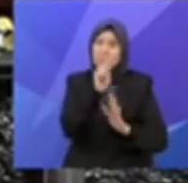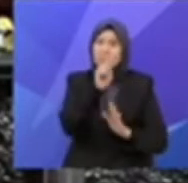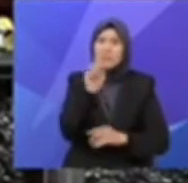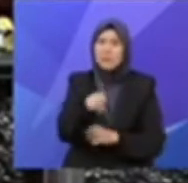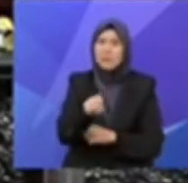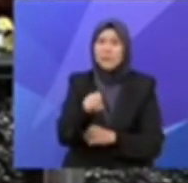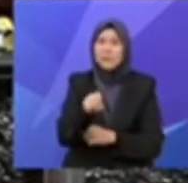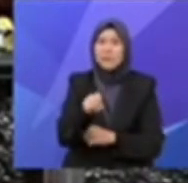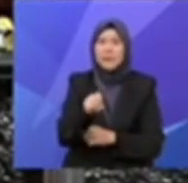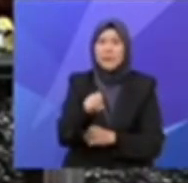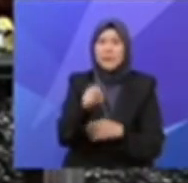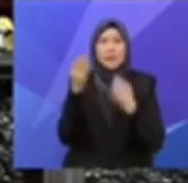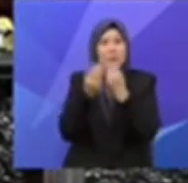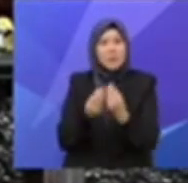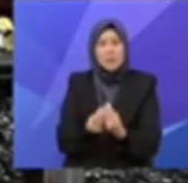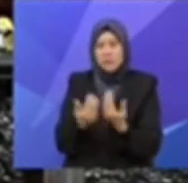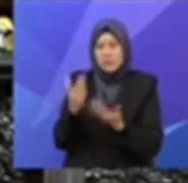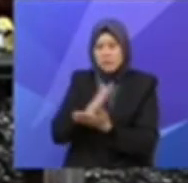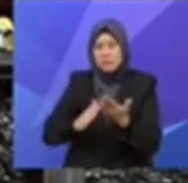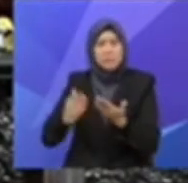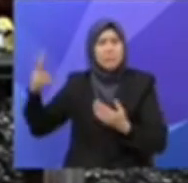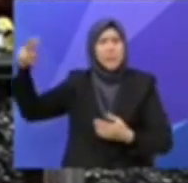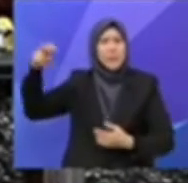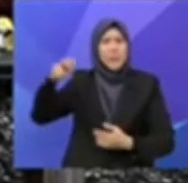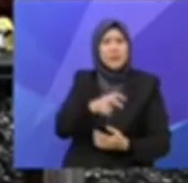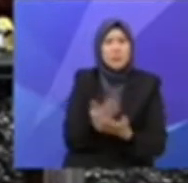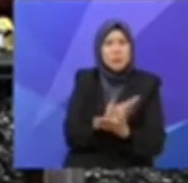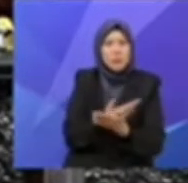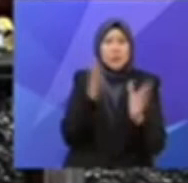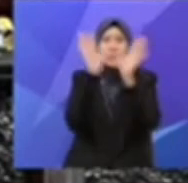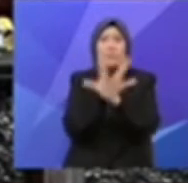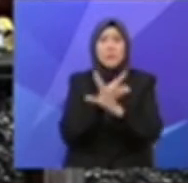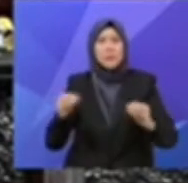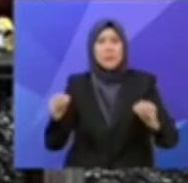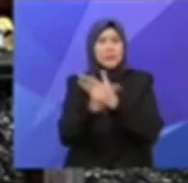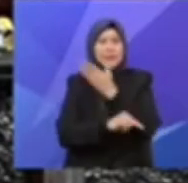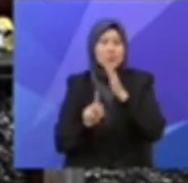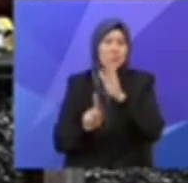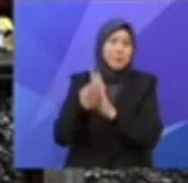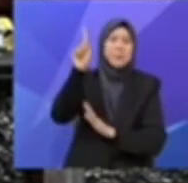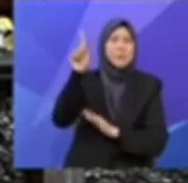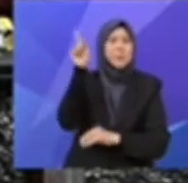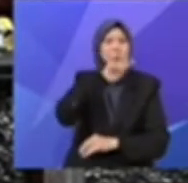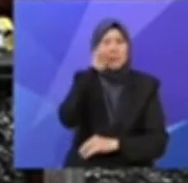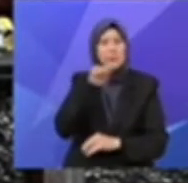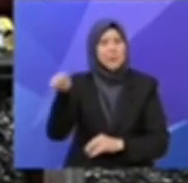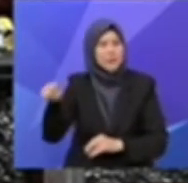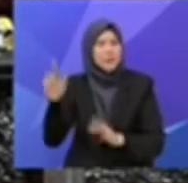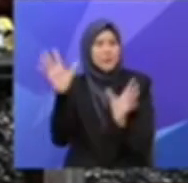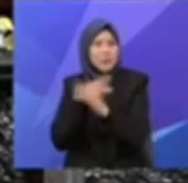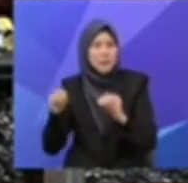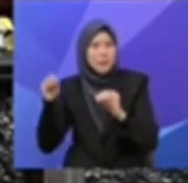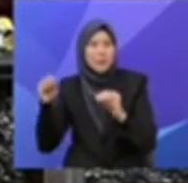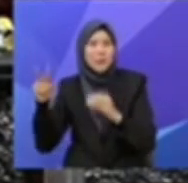antitesis kepada Vaksinasi adalah Beyond baru serawa adalah negeri yang paling tinggi maksimal side Malaysia